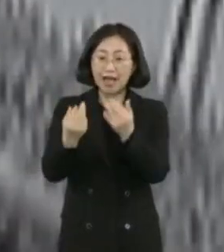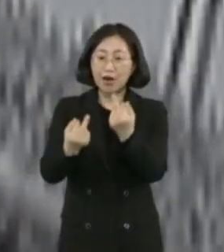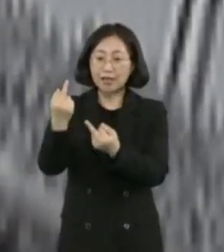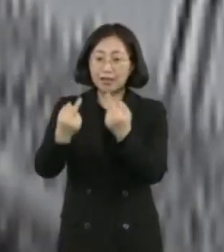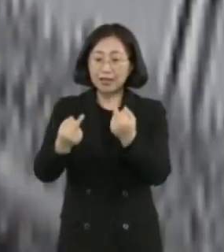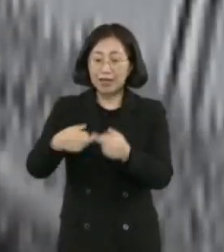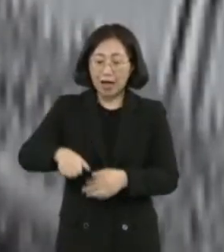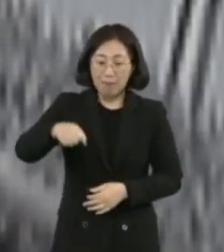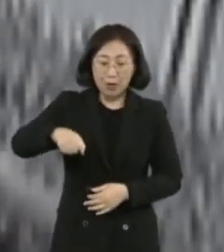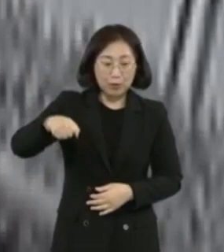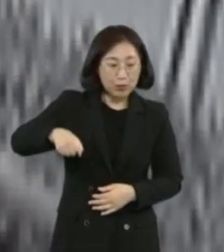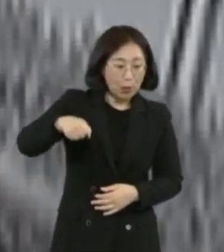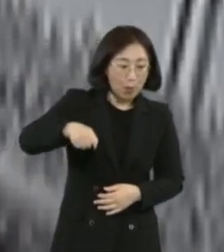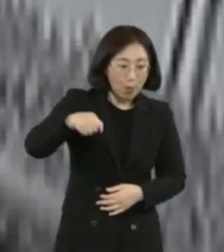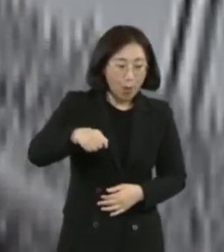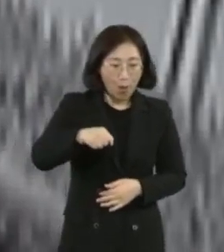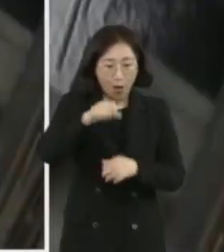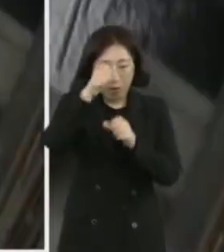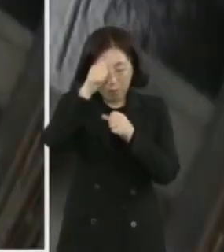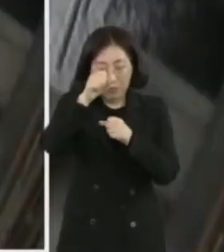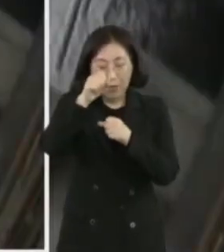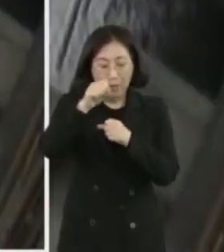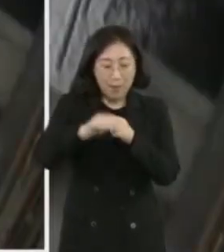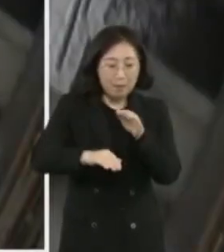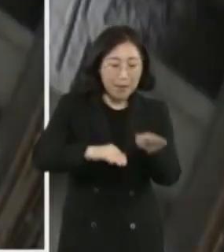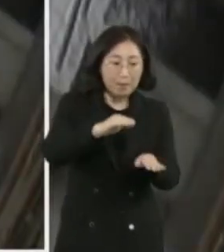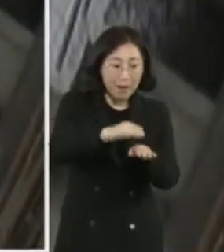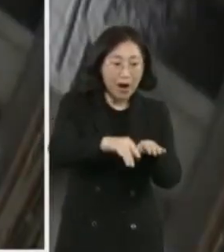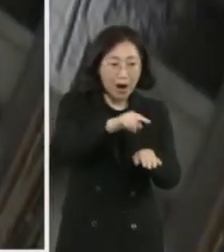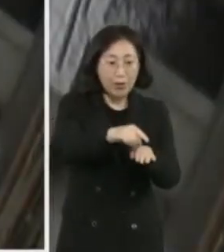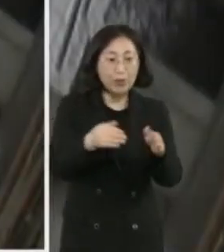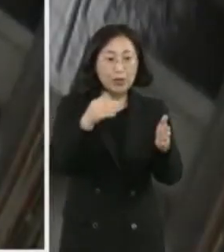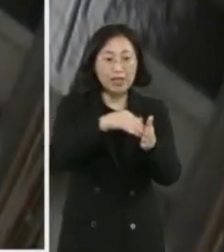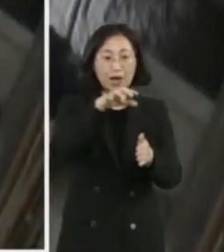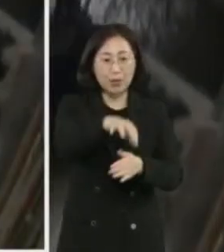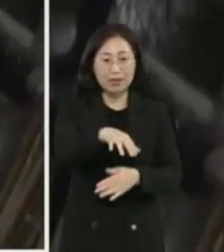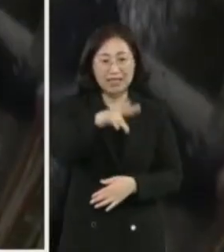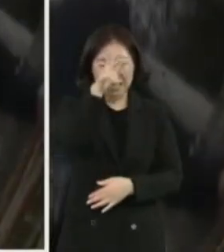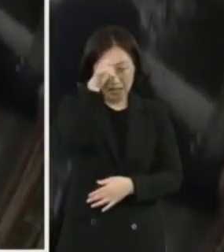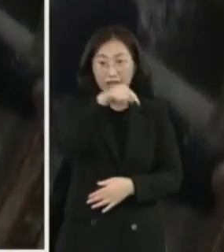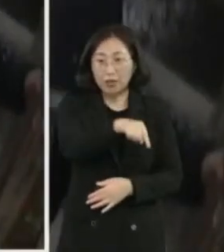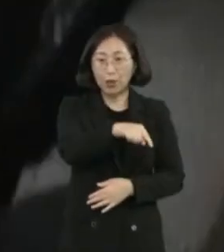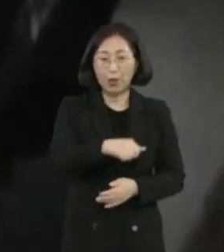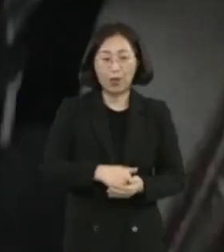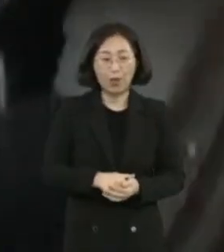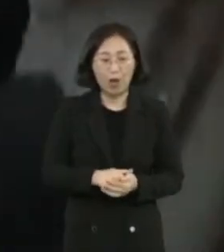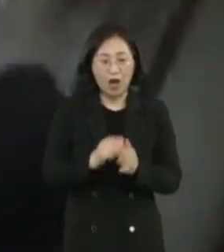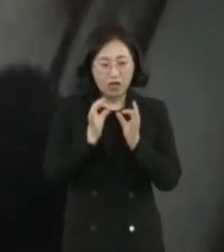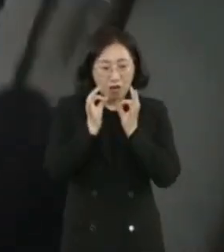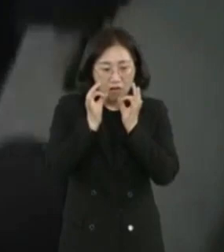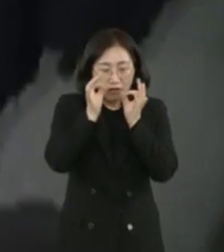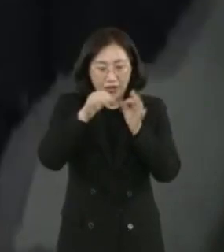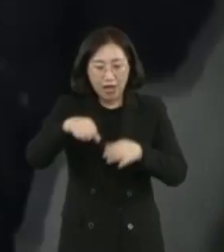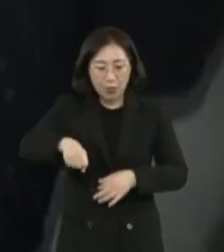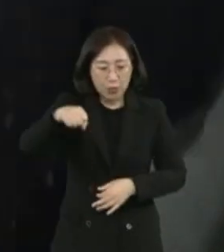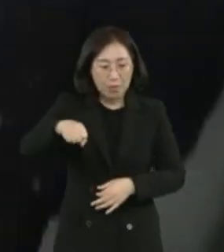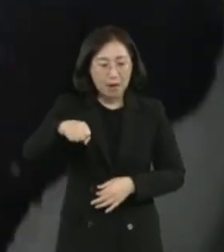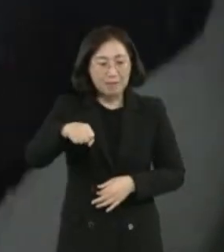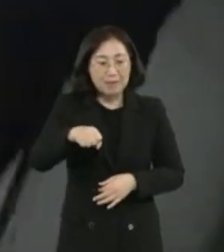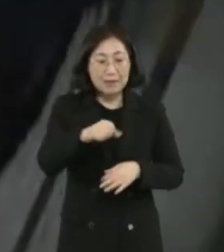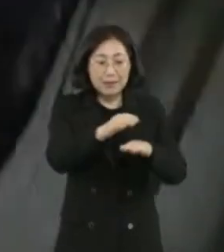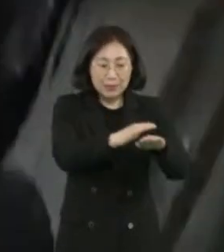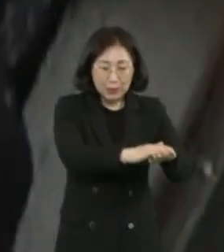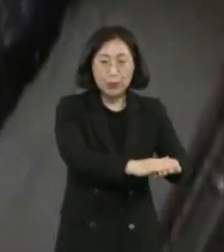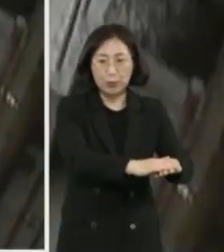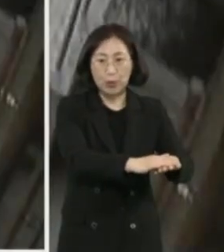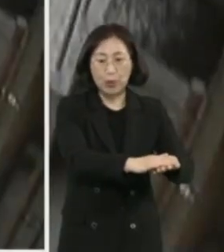향합니다. 소복소복 눈길 위 형제의 발자국이 향한 곳은 다름 아닌 지구대. 정성스럽게 들고 온 종이 가방을